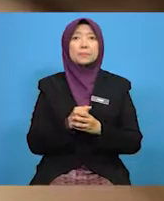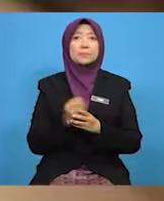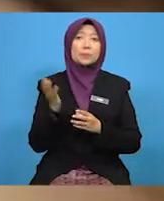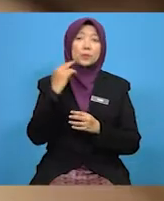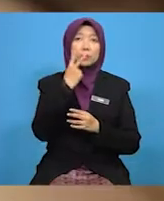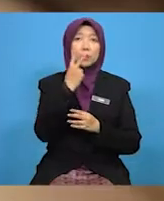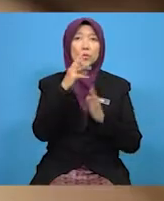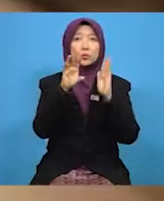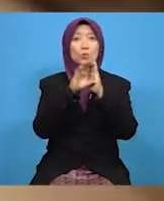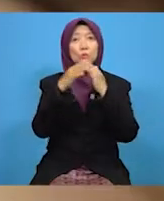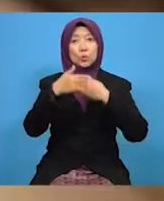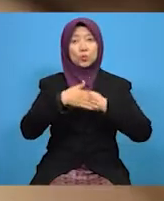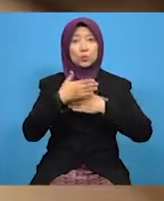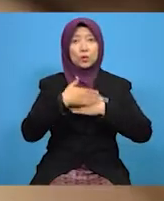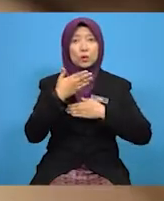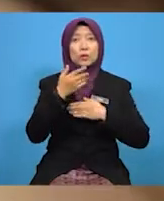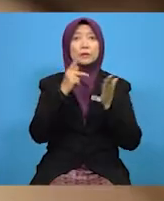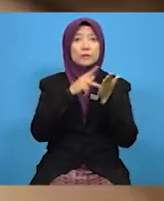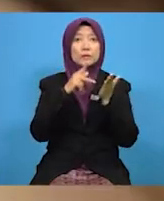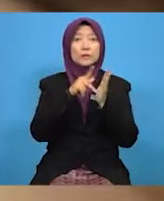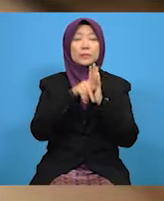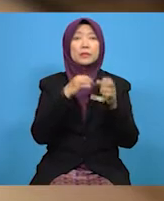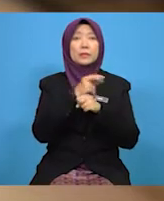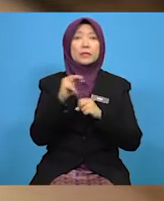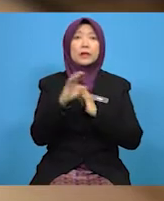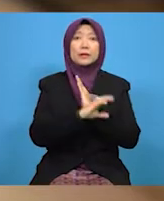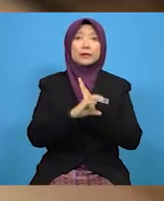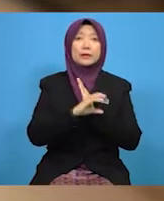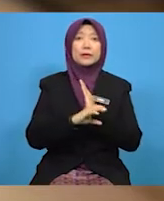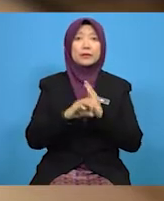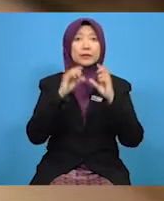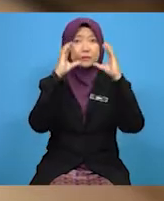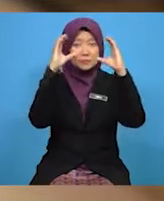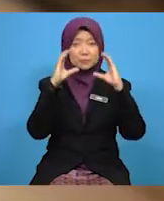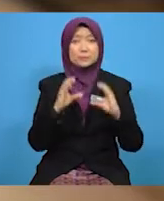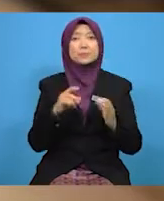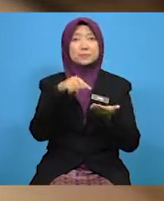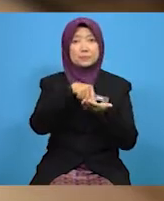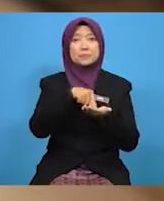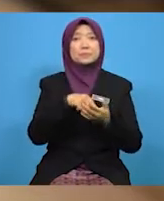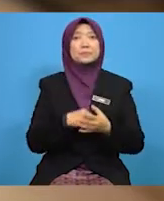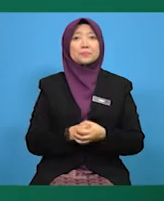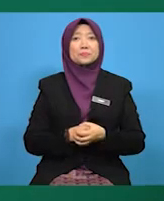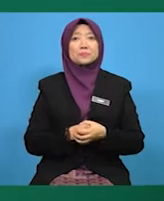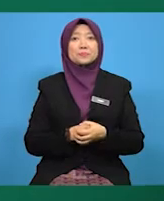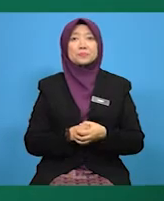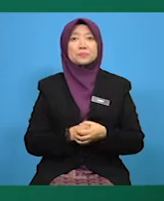Jom lihat satu contoh mudah penghitungan pendapatan negara menggunakan kaedah